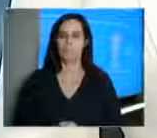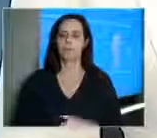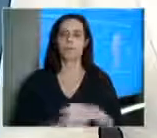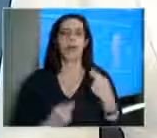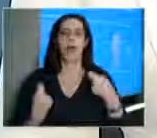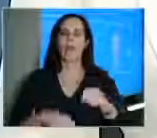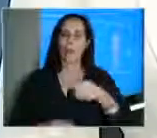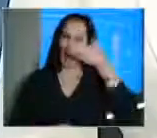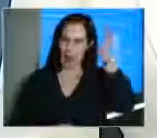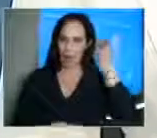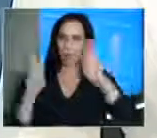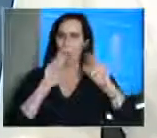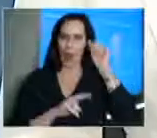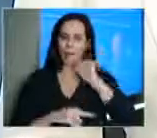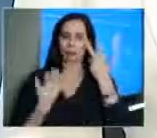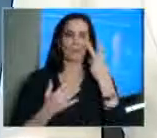חבר הכנסת יאיר לפיד.